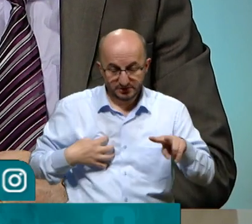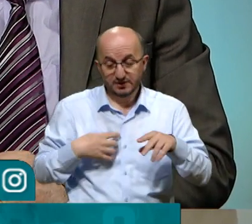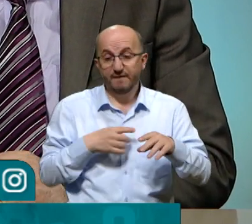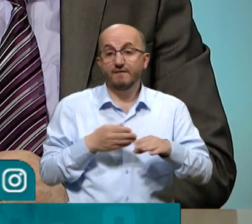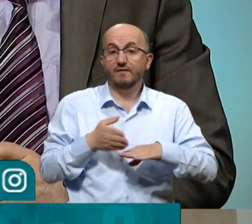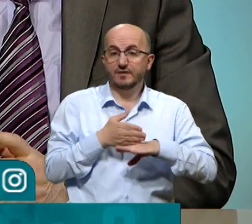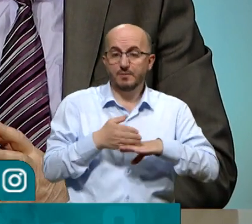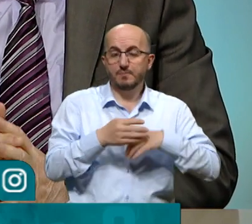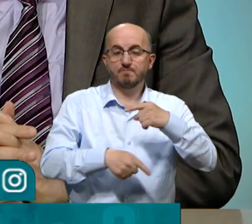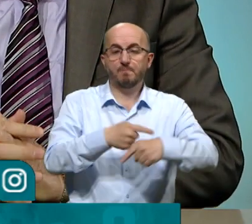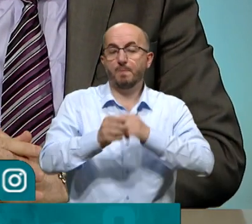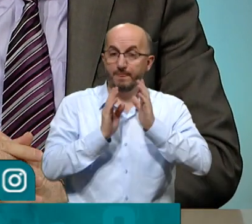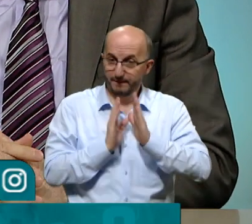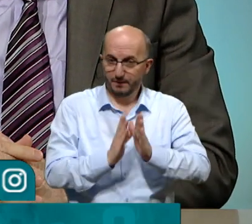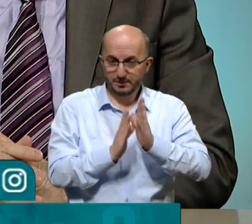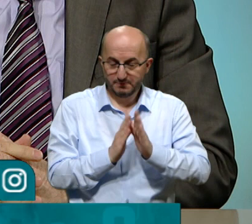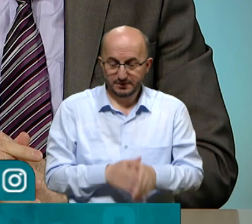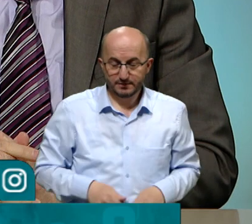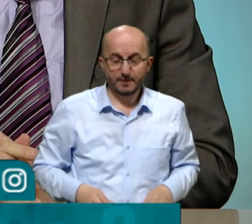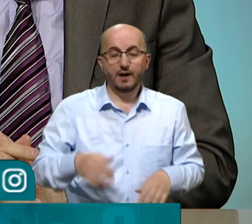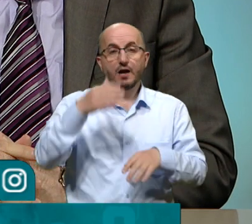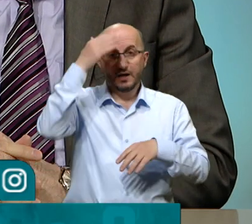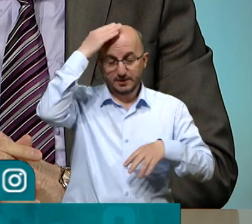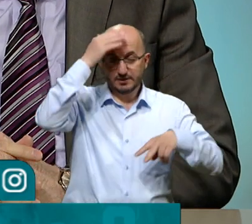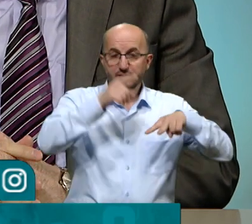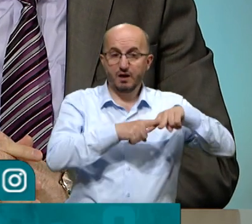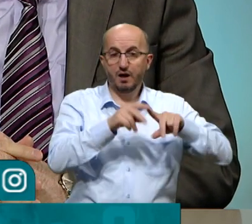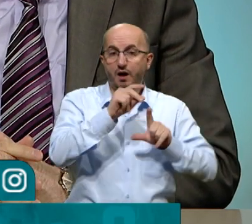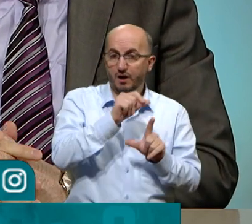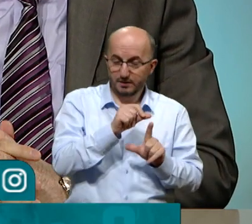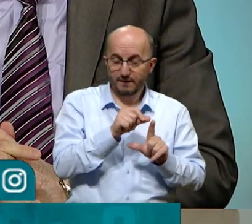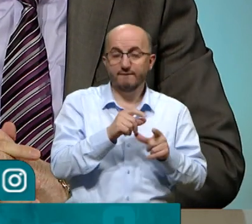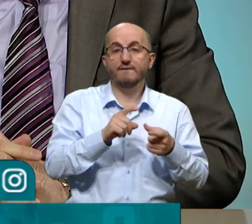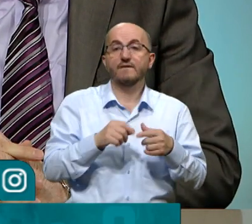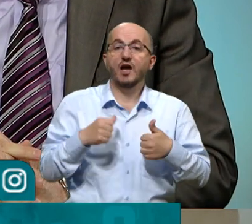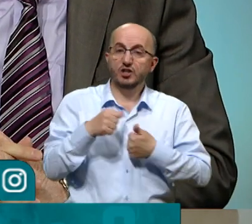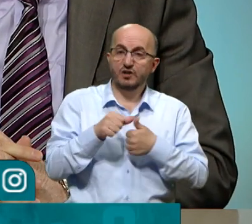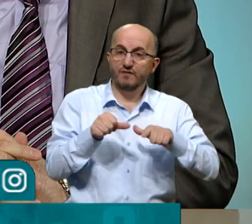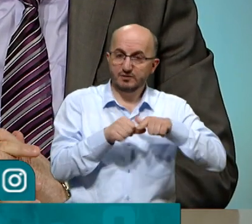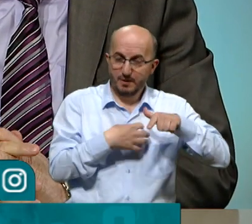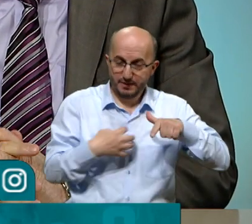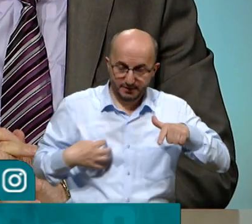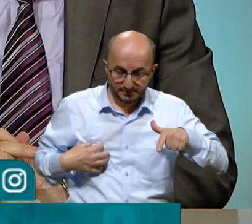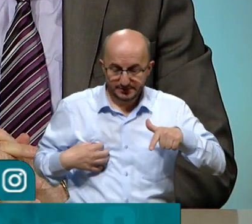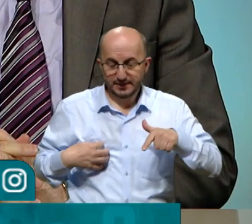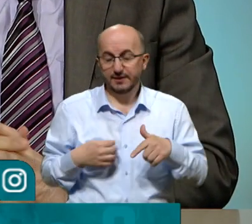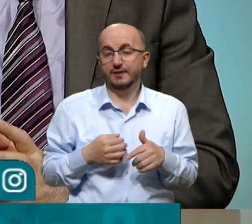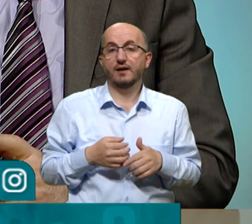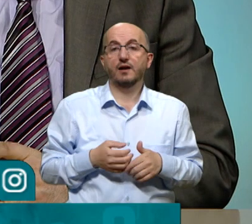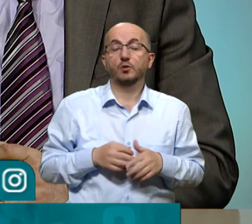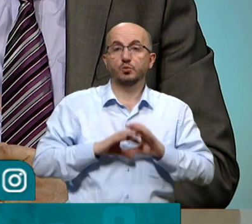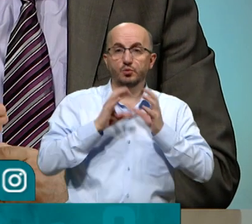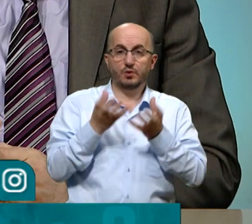vasıtasıyla devam etmektedir hz.ali Kredi Allah'ın ve Hz Fatıma radıyallahu Anha dan